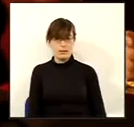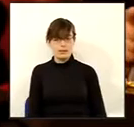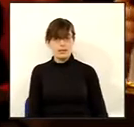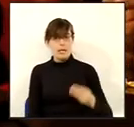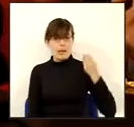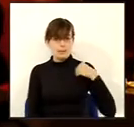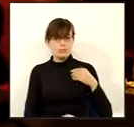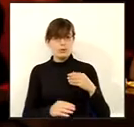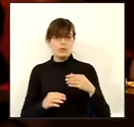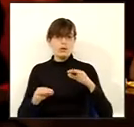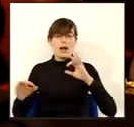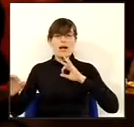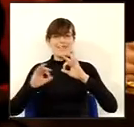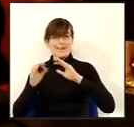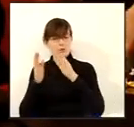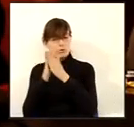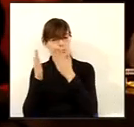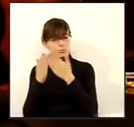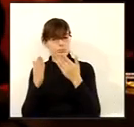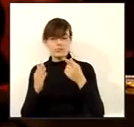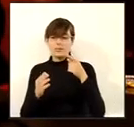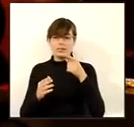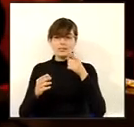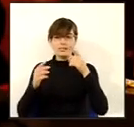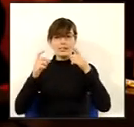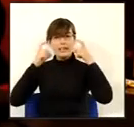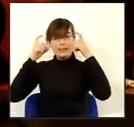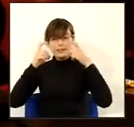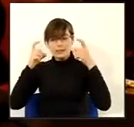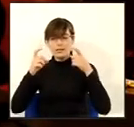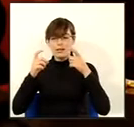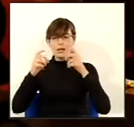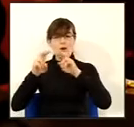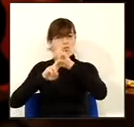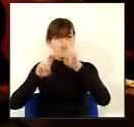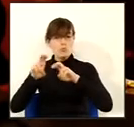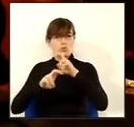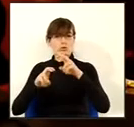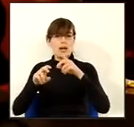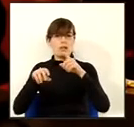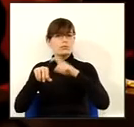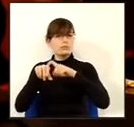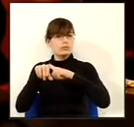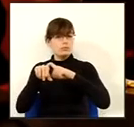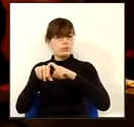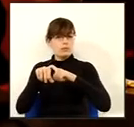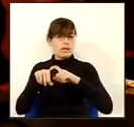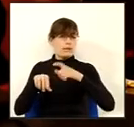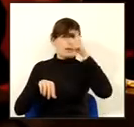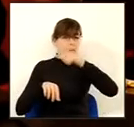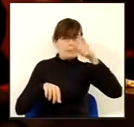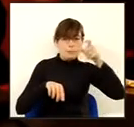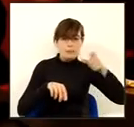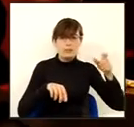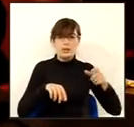extensa obra fa reflexions sobre la condició humana, els sentits i l'amor al país i el que és més important potser perquè